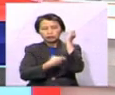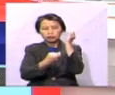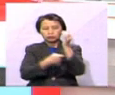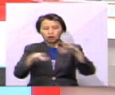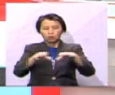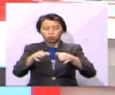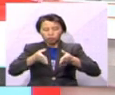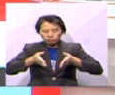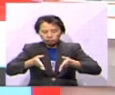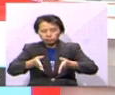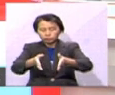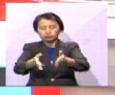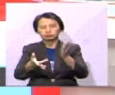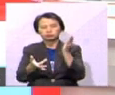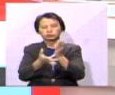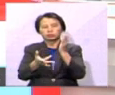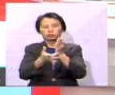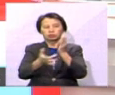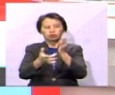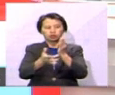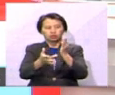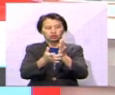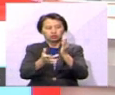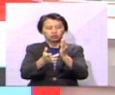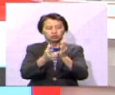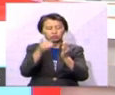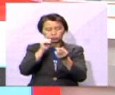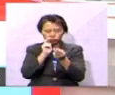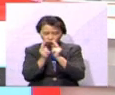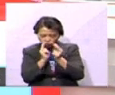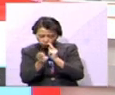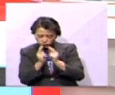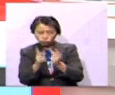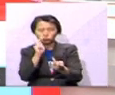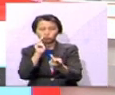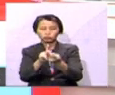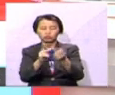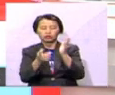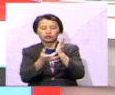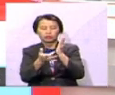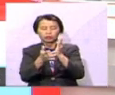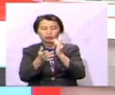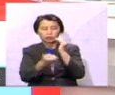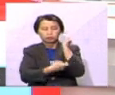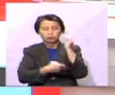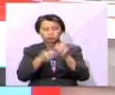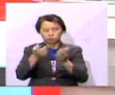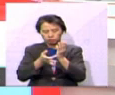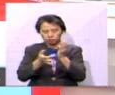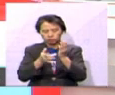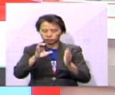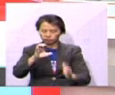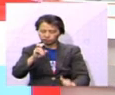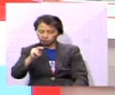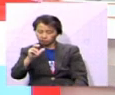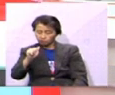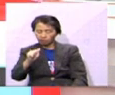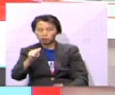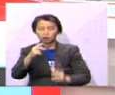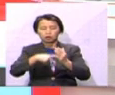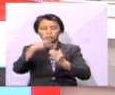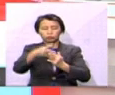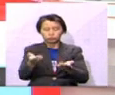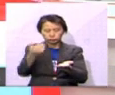jalan menerusi teknologi asfalt terubah suai getah bekuan CMA. Teknologi CMA turut diperkenal dalam projek membina